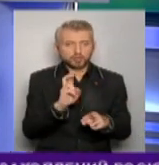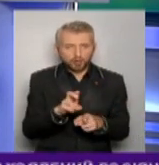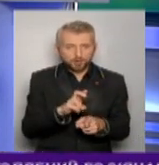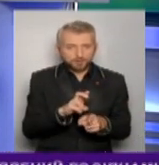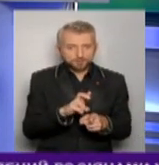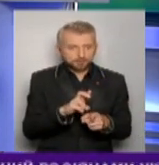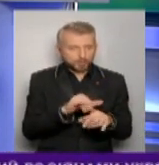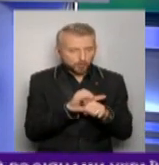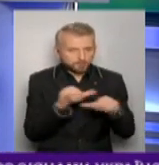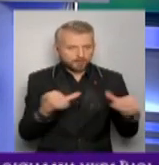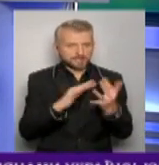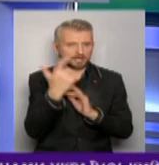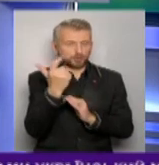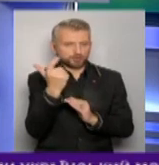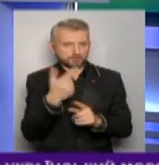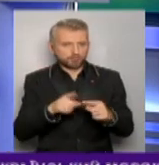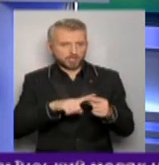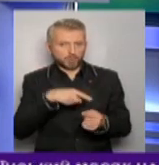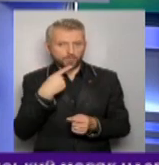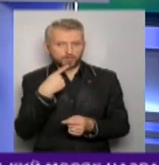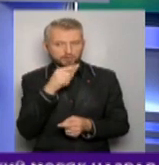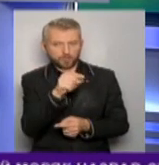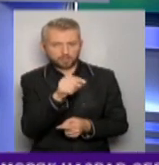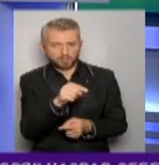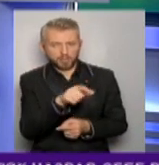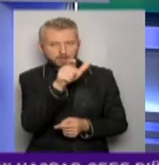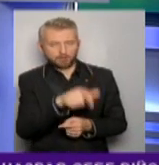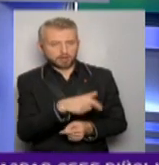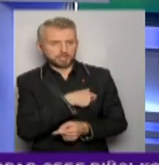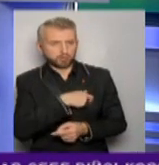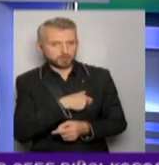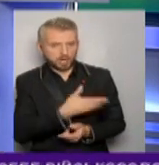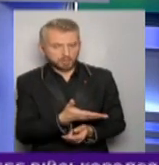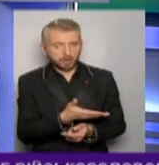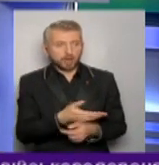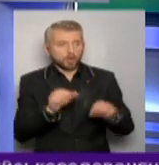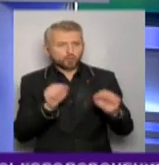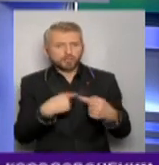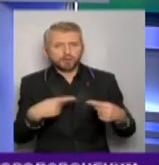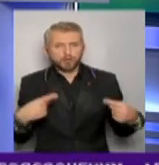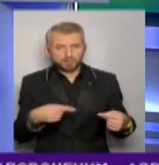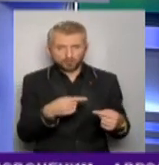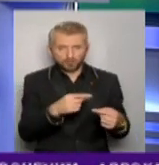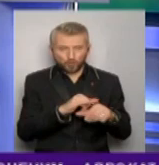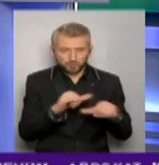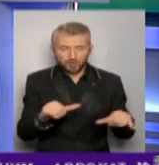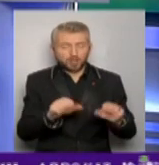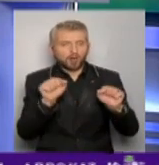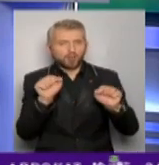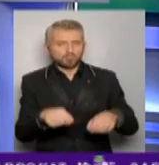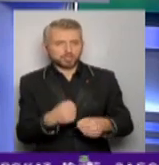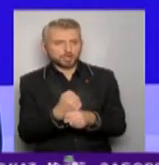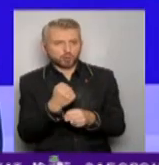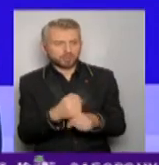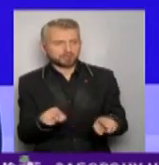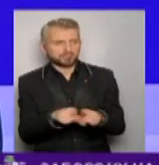сільське господарство, про яке говорив пан депутат. Бо можна ж по-різному капіталізувати. Можна зробити